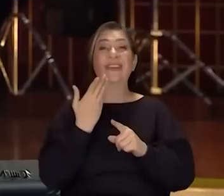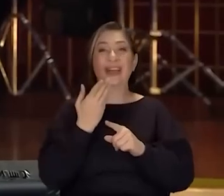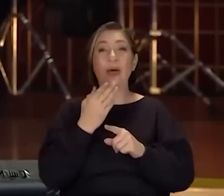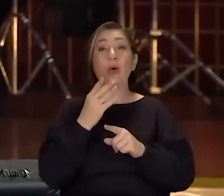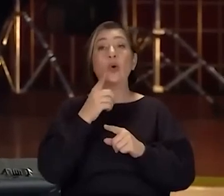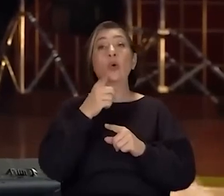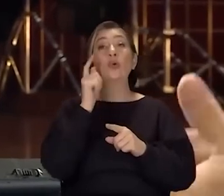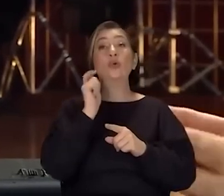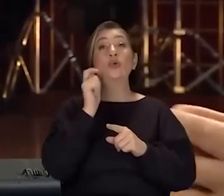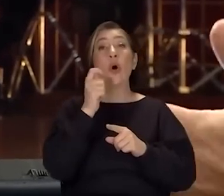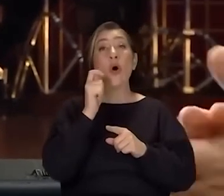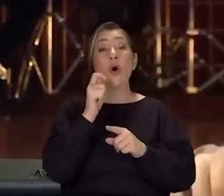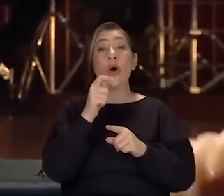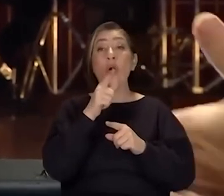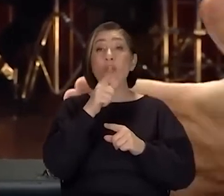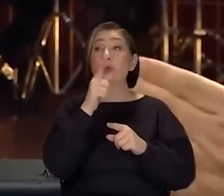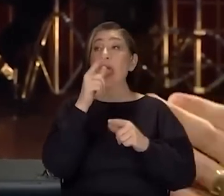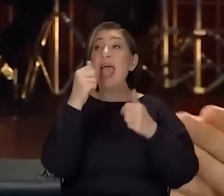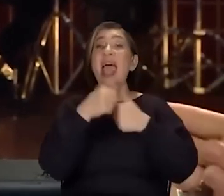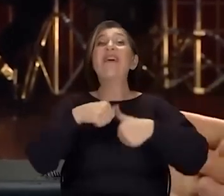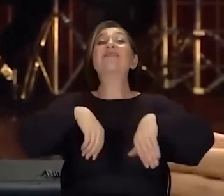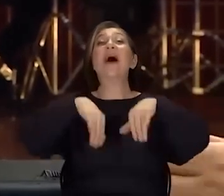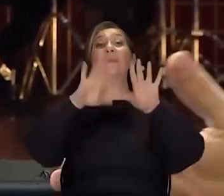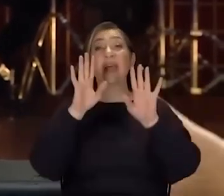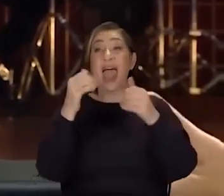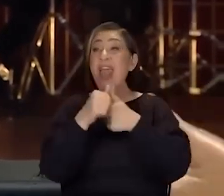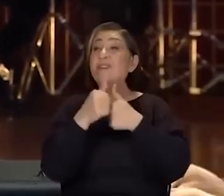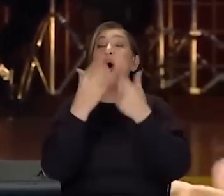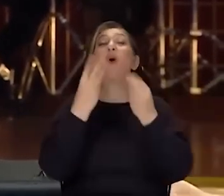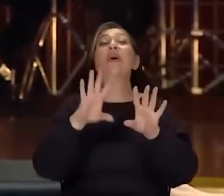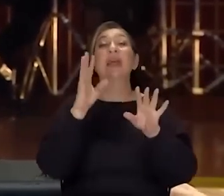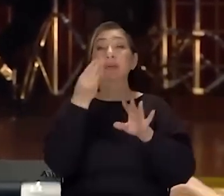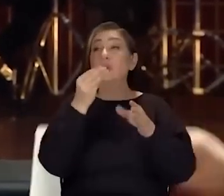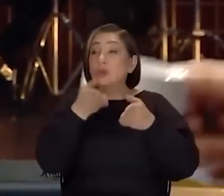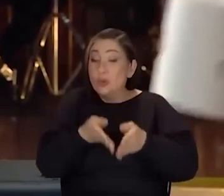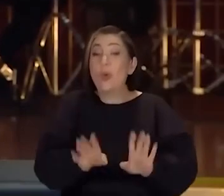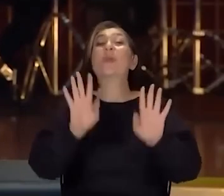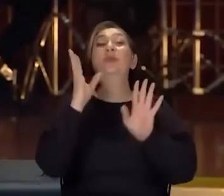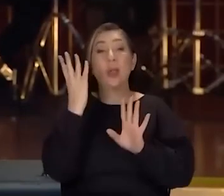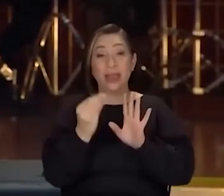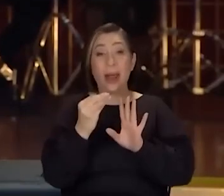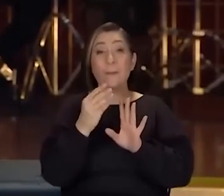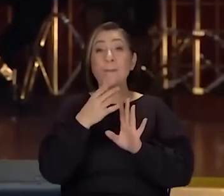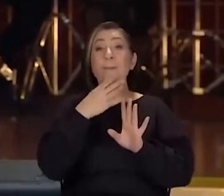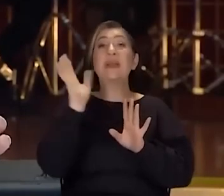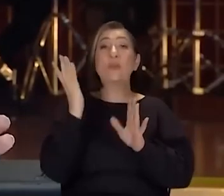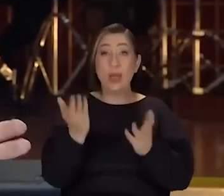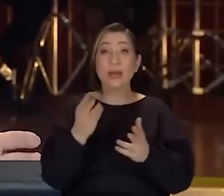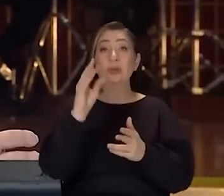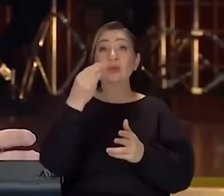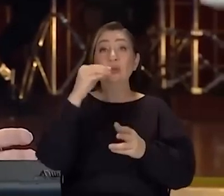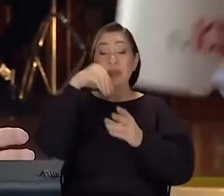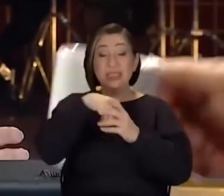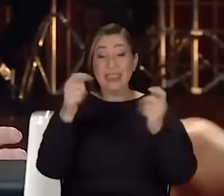motivasyon. Zor, o çünkü çocuk için yani bunu şimdi evlenmeyenler, evli olmayanlar, çocuk yapmamış olanlar bilmiyorlar tabii. Çocuk